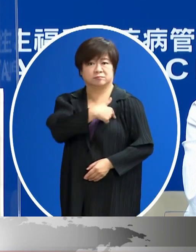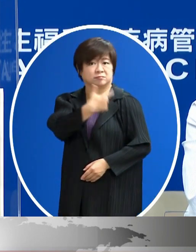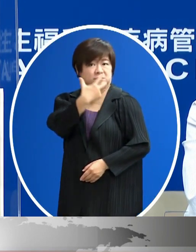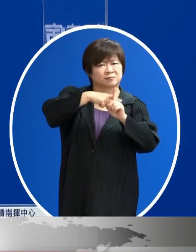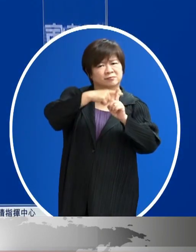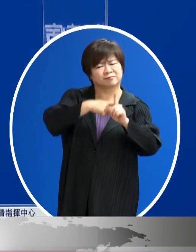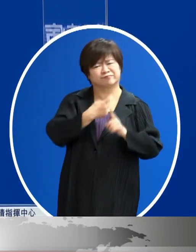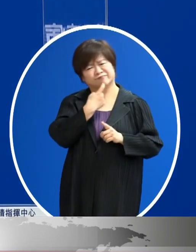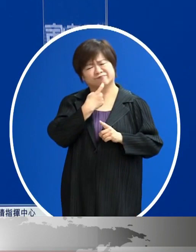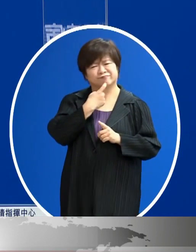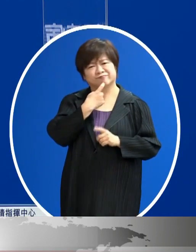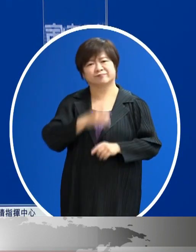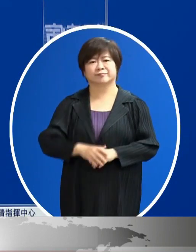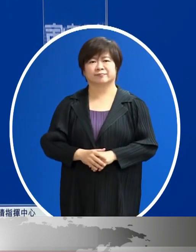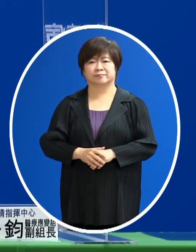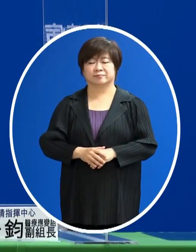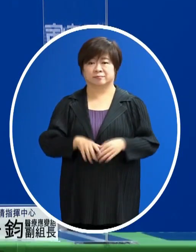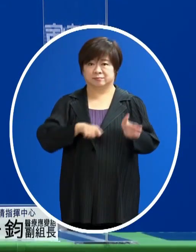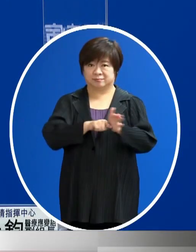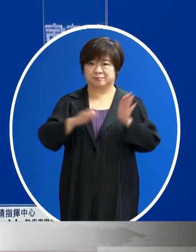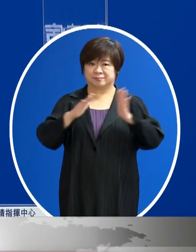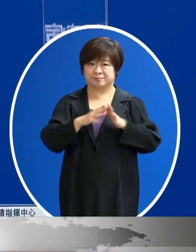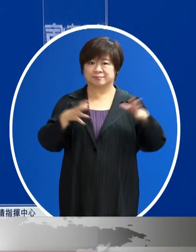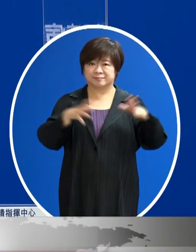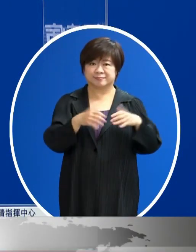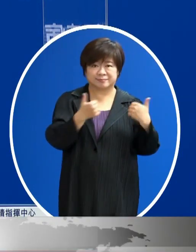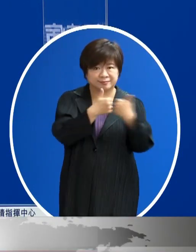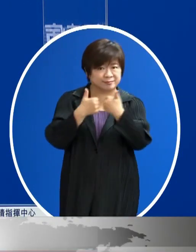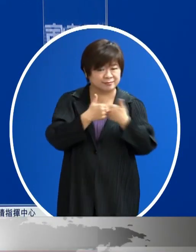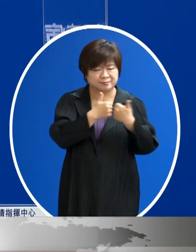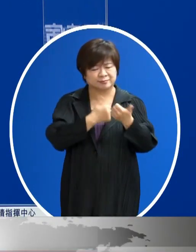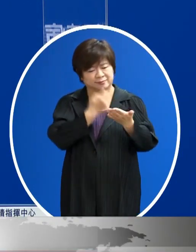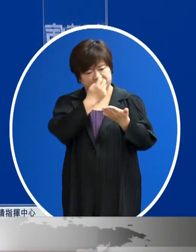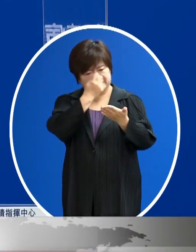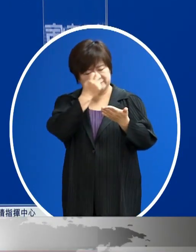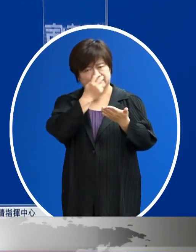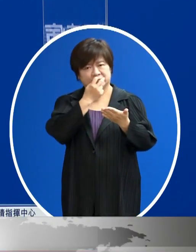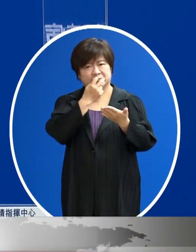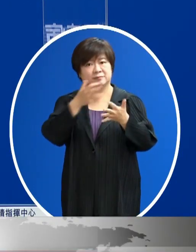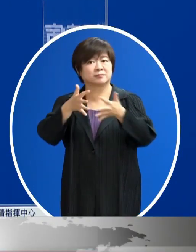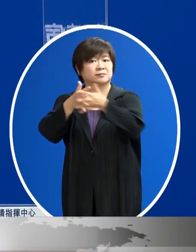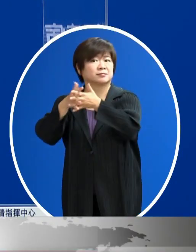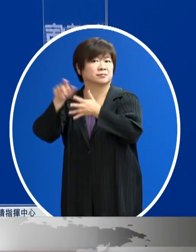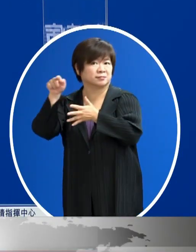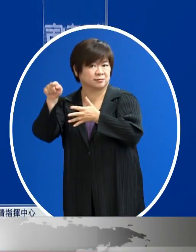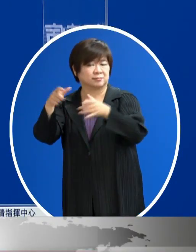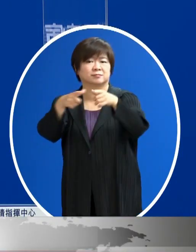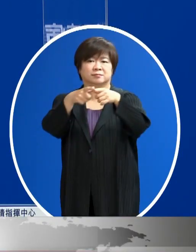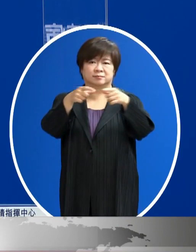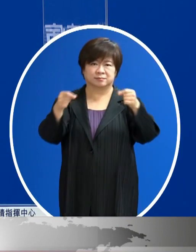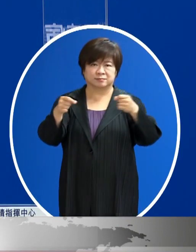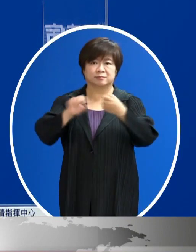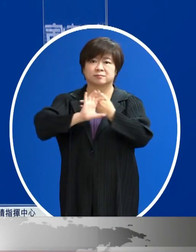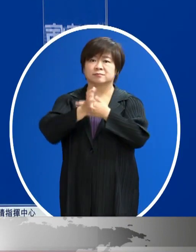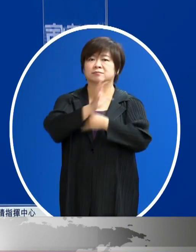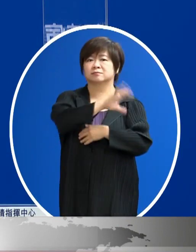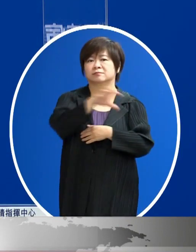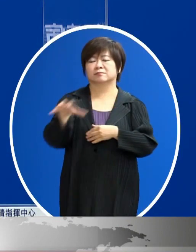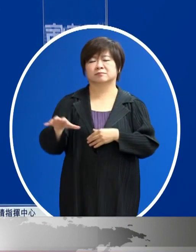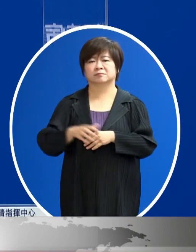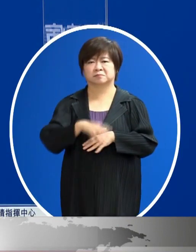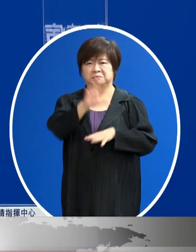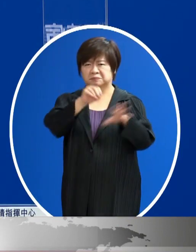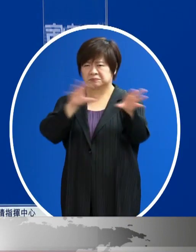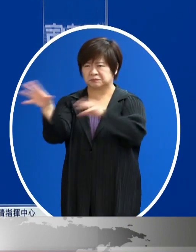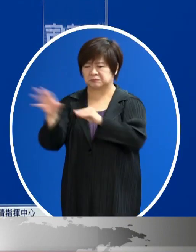self-health management. 那这个是经过我们专家在审视这个美国还有日本还有一些其他国家的一些文献